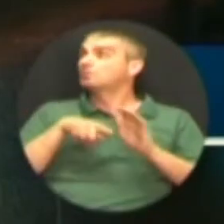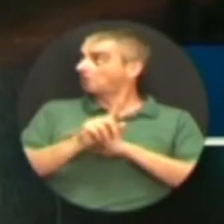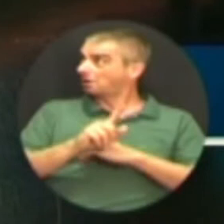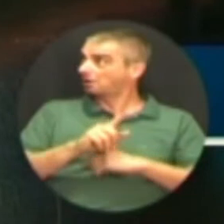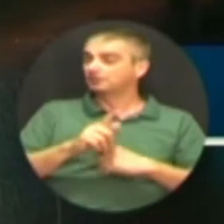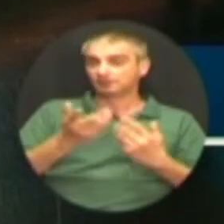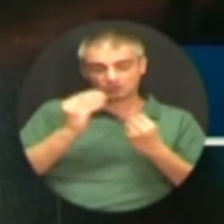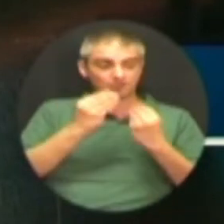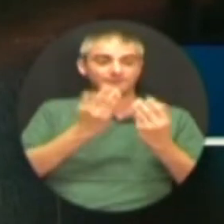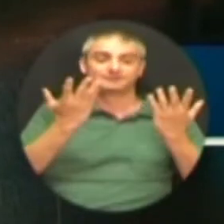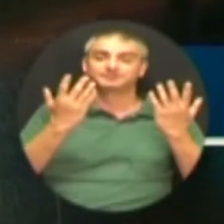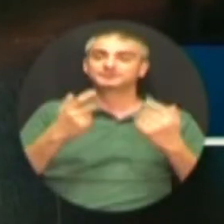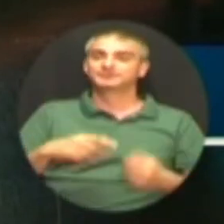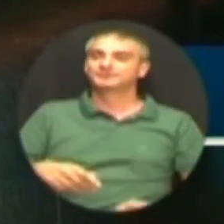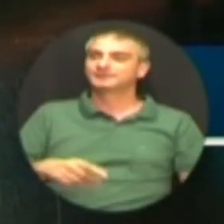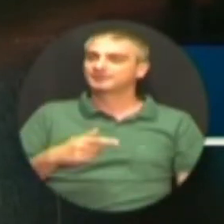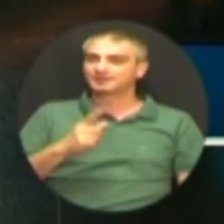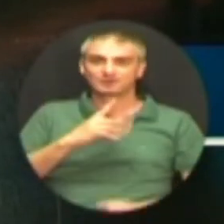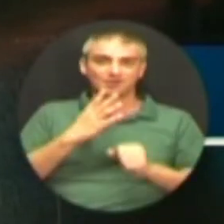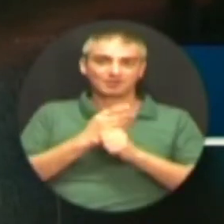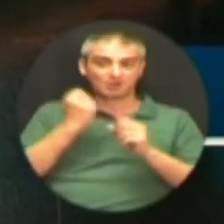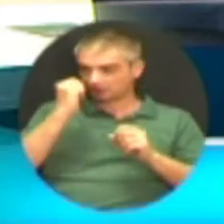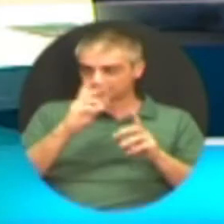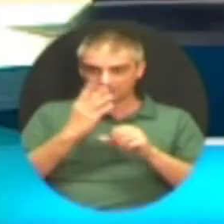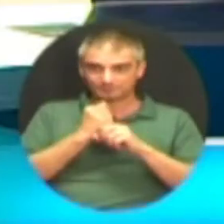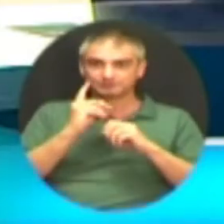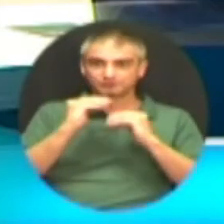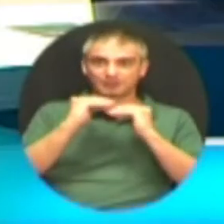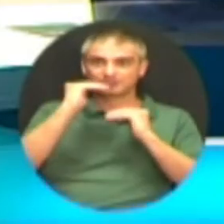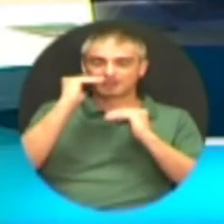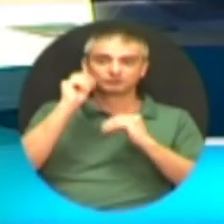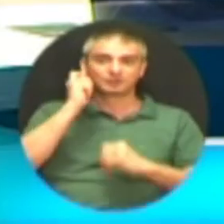היו עוד דברים. עומר בר לב. אסור לרוצח לברוח? יש דרגות של פשיעה.